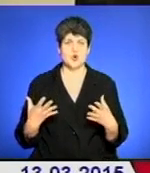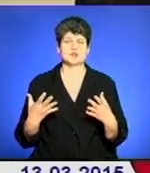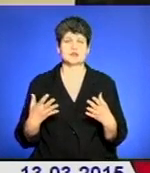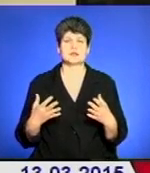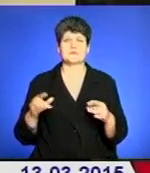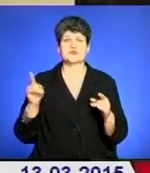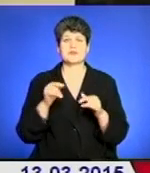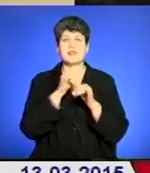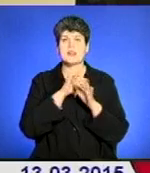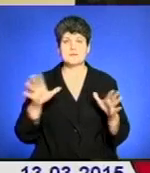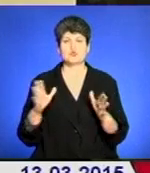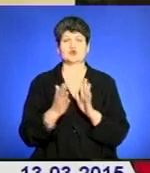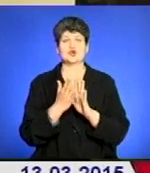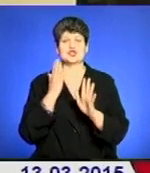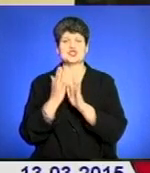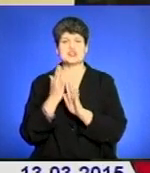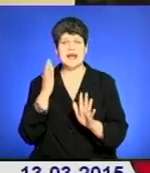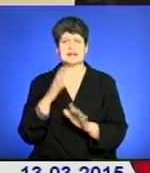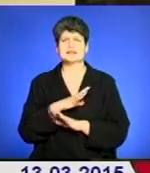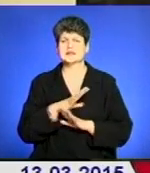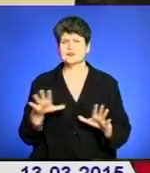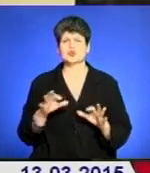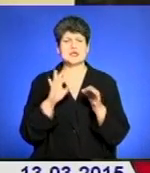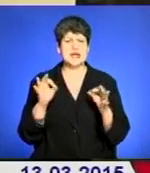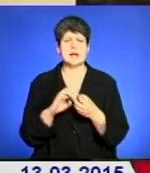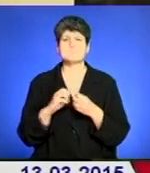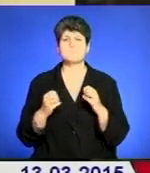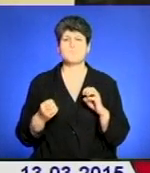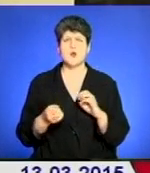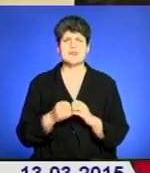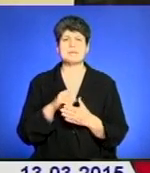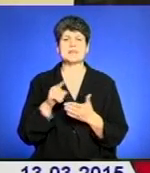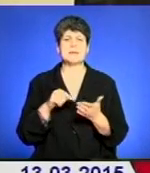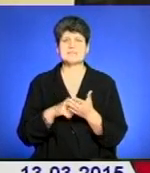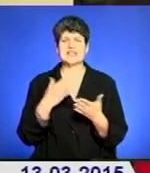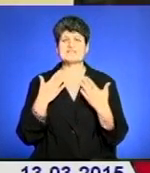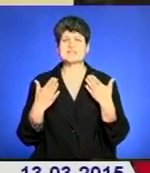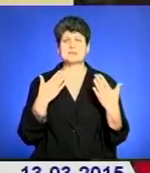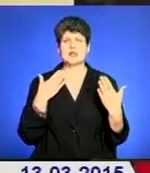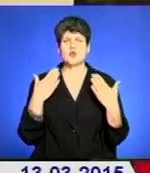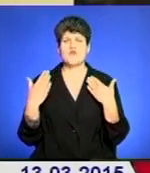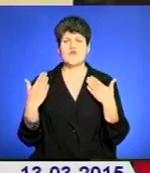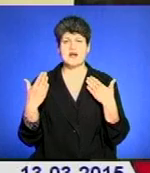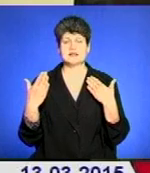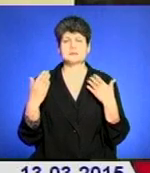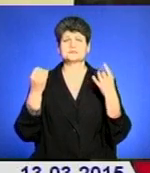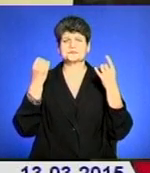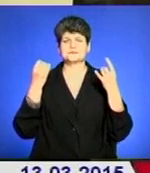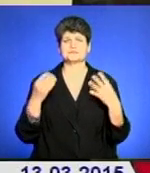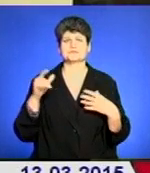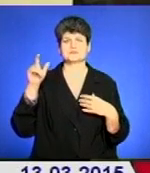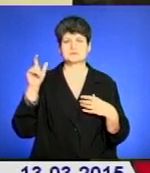не було черг, не було взагалі ніяких проблемних питань у спілкуванні пересічного